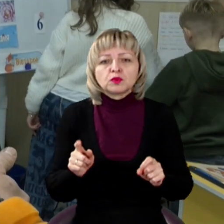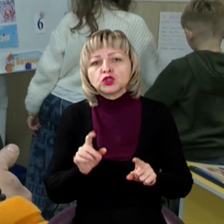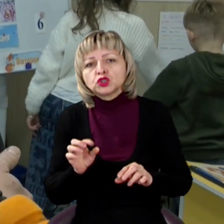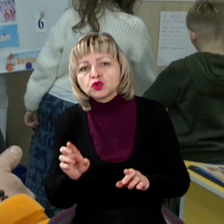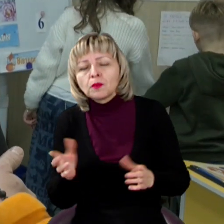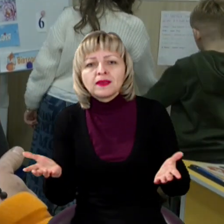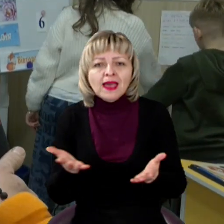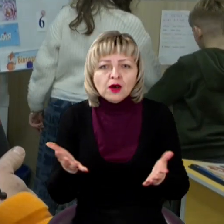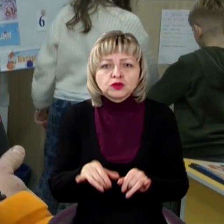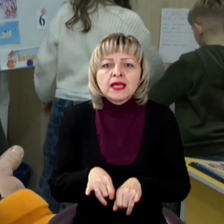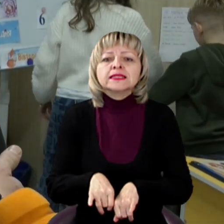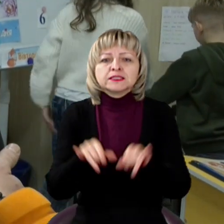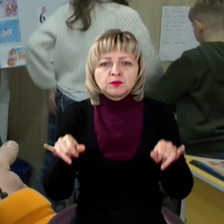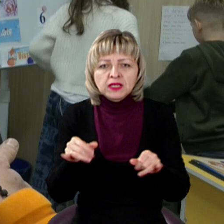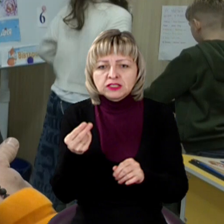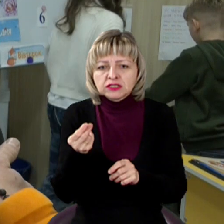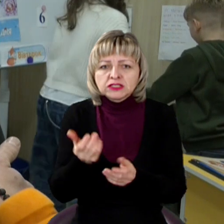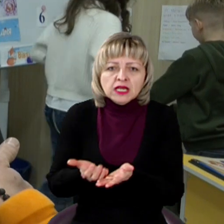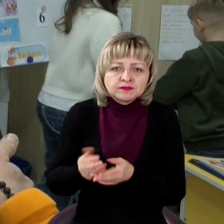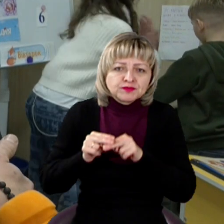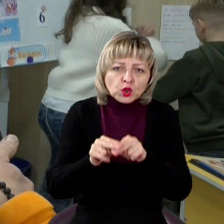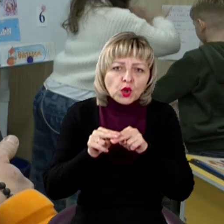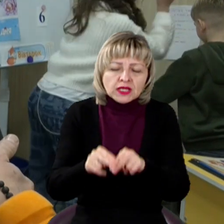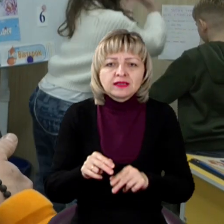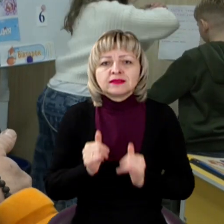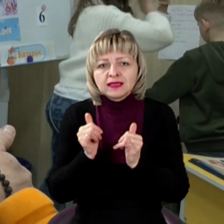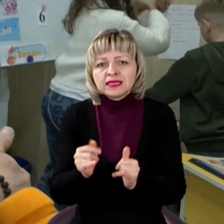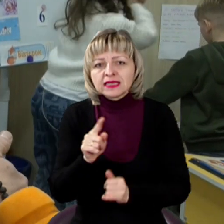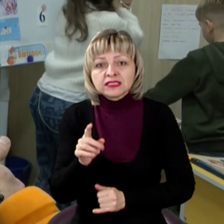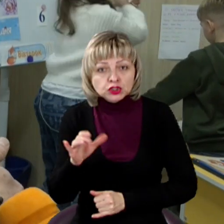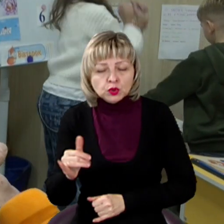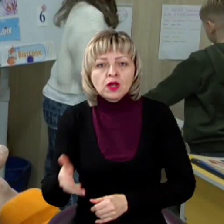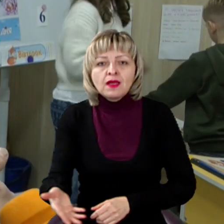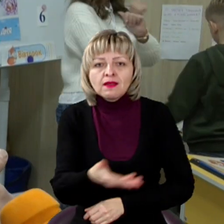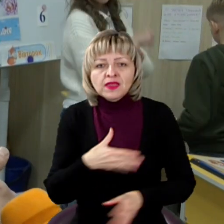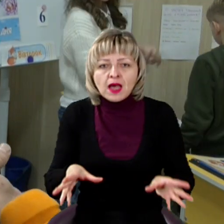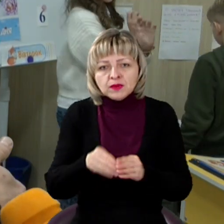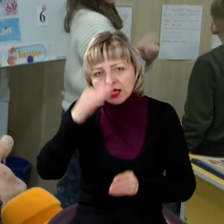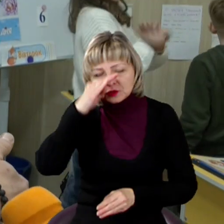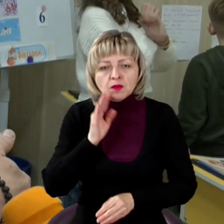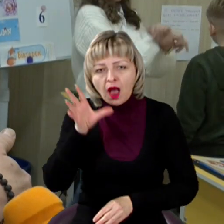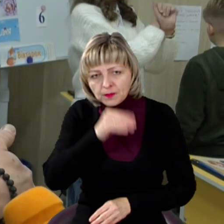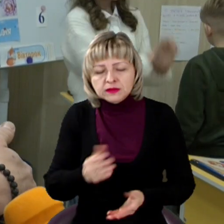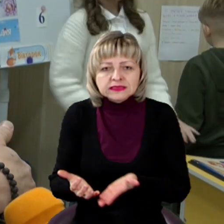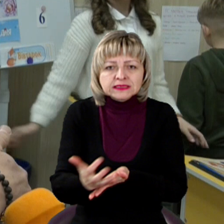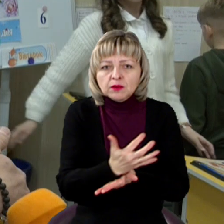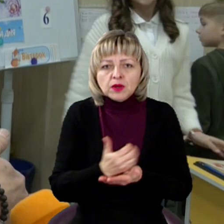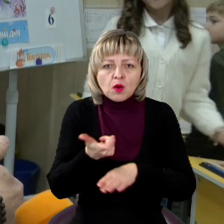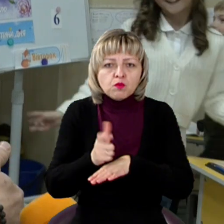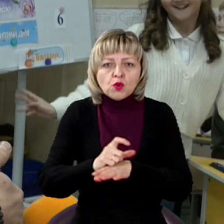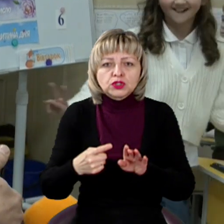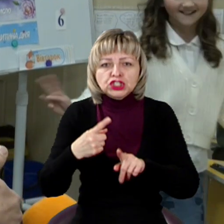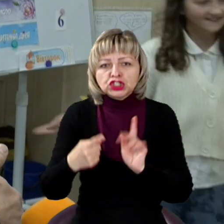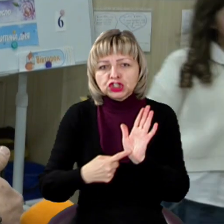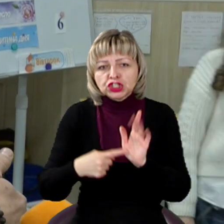щоб збільшити донати на армію, на Збройні Сили України. Нам з батьками вдалося зібрати понад